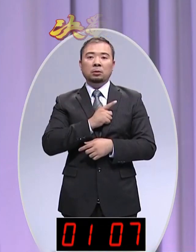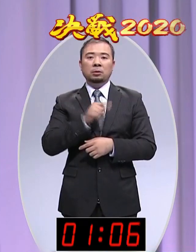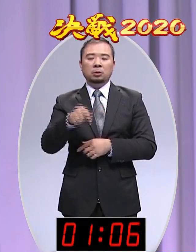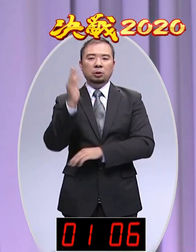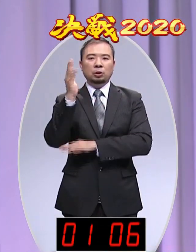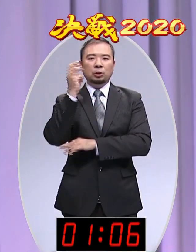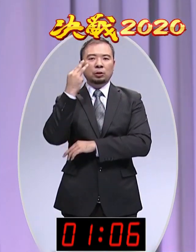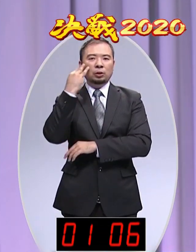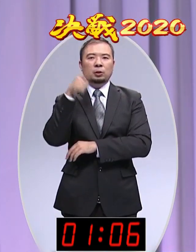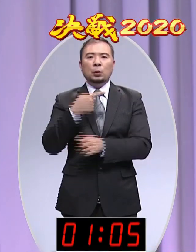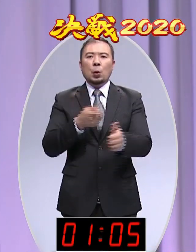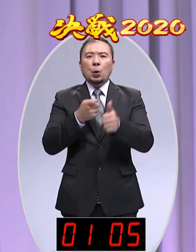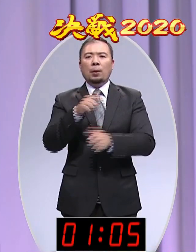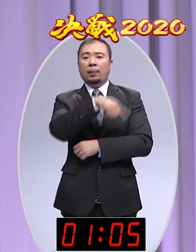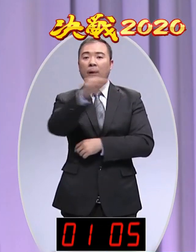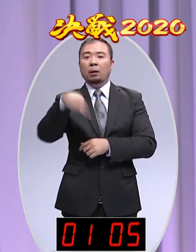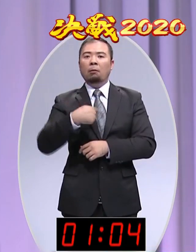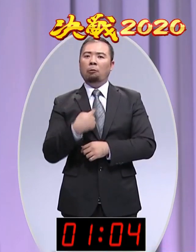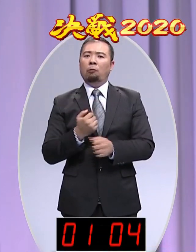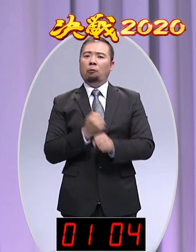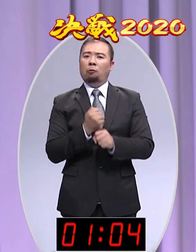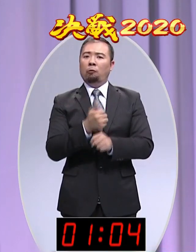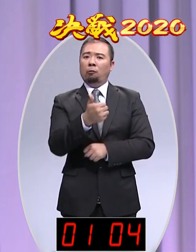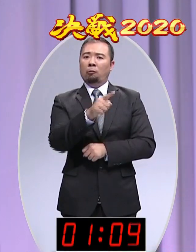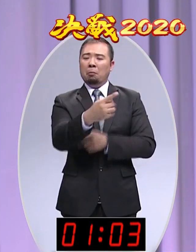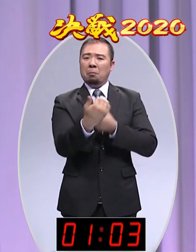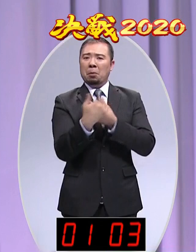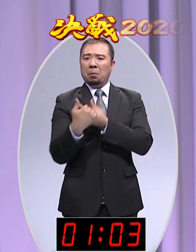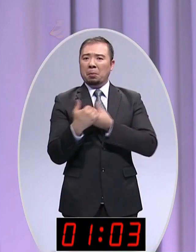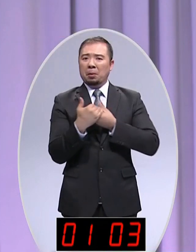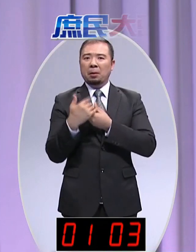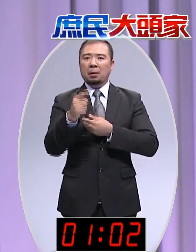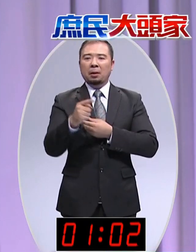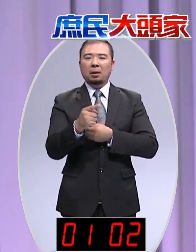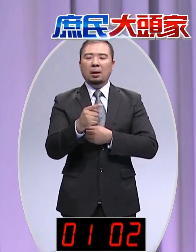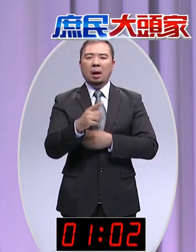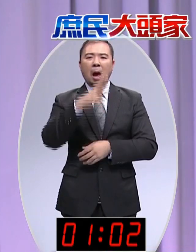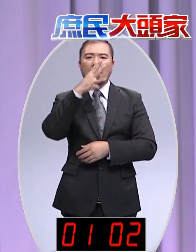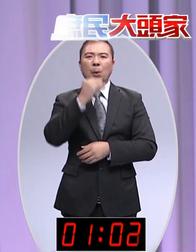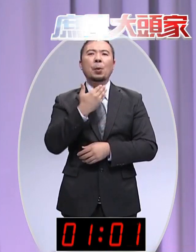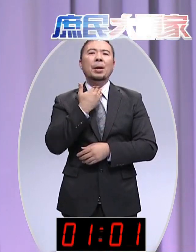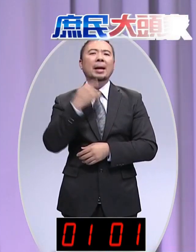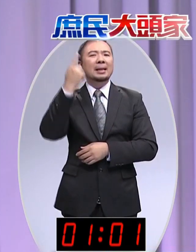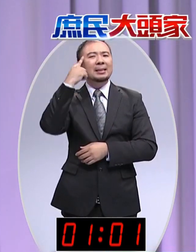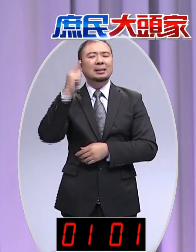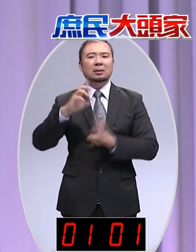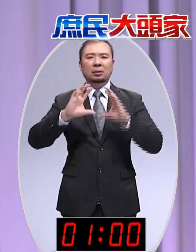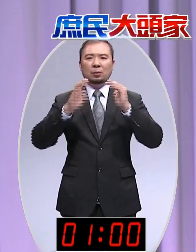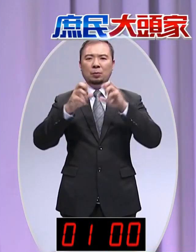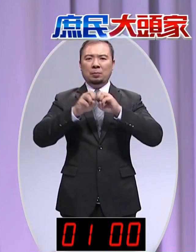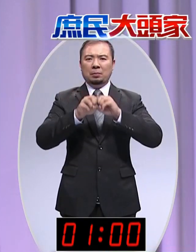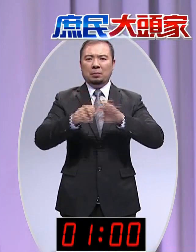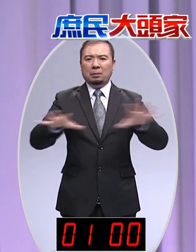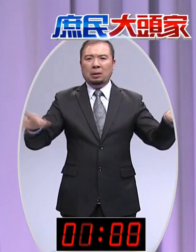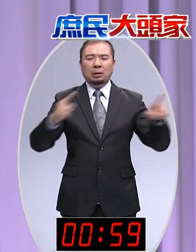选票，制造人民的芒果亡国感、芒果干来换取选票，这是不道